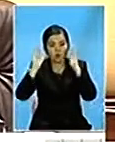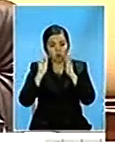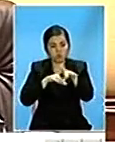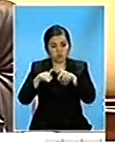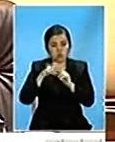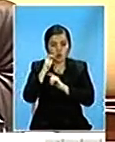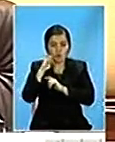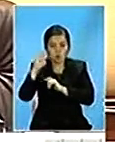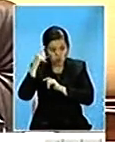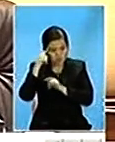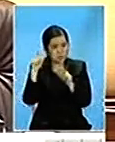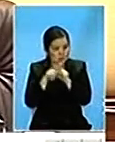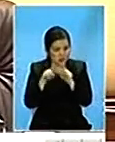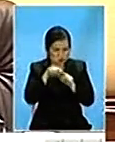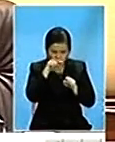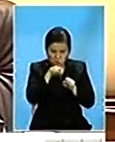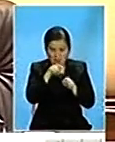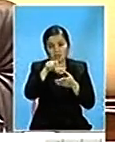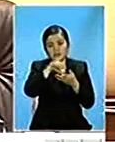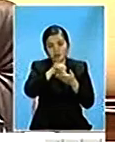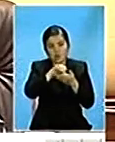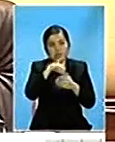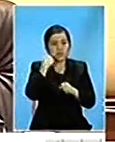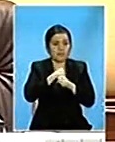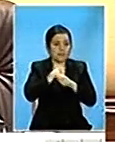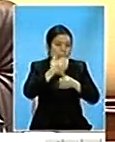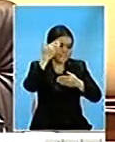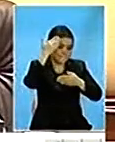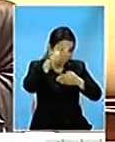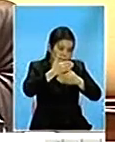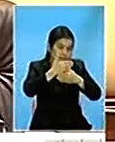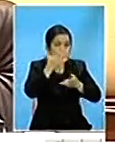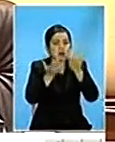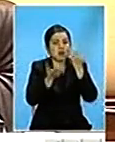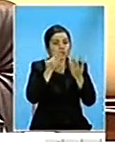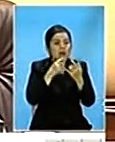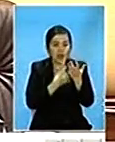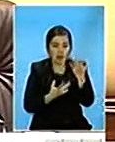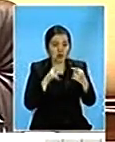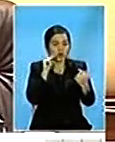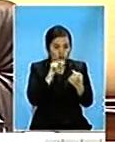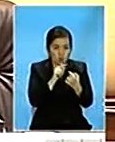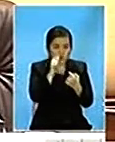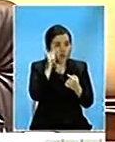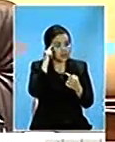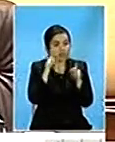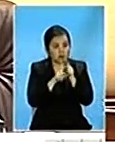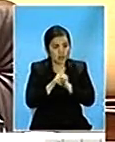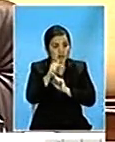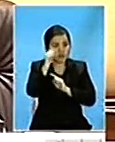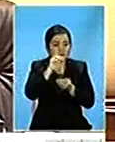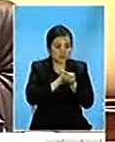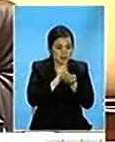าชนว่าจุดนี้เป็นจุดที่เหมาะสมที่จะสร้างประตูหรือฝายก็แล้วแต่อะไรมันเหมาะสมพร้อมกับขุดลอกลำน้ำเพื่อกักเ